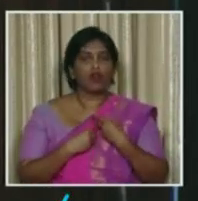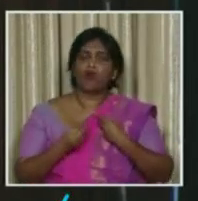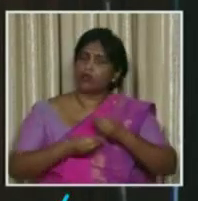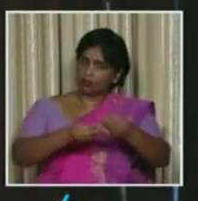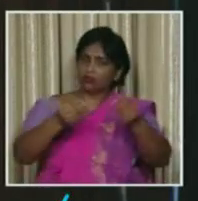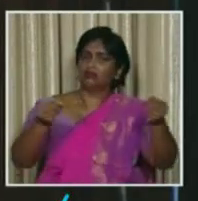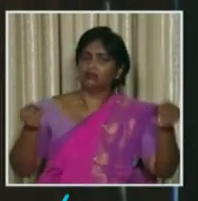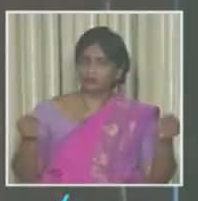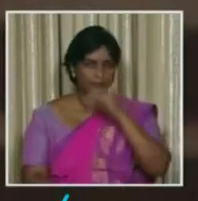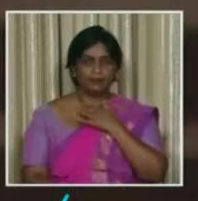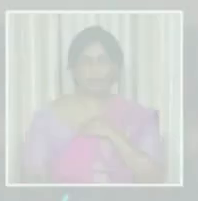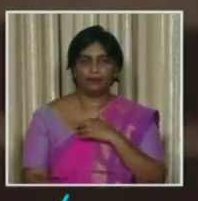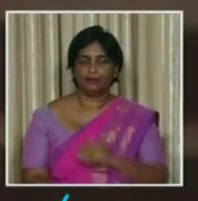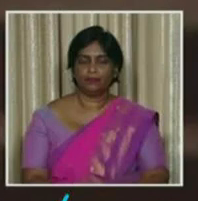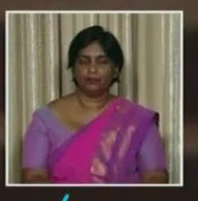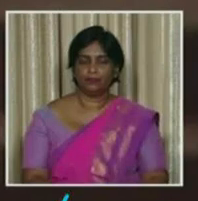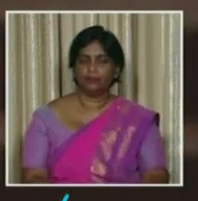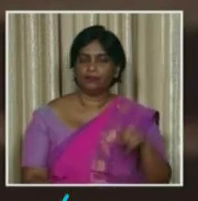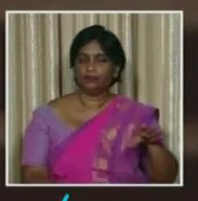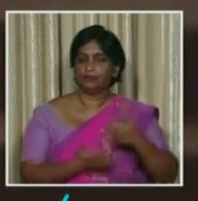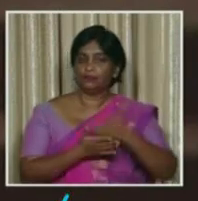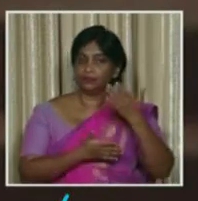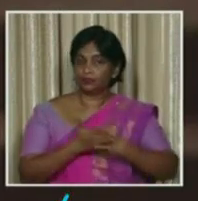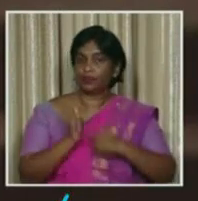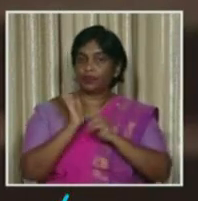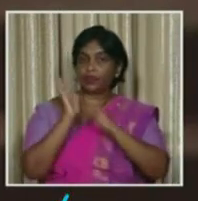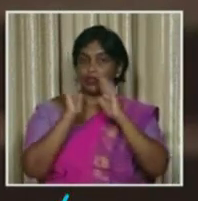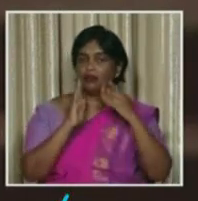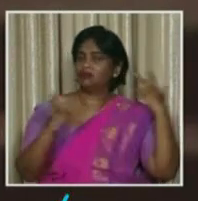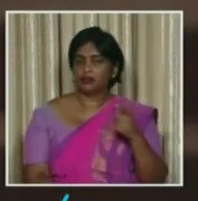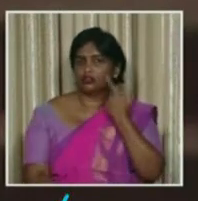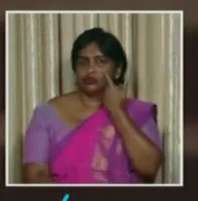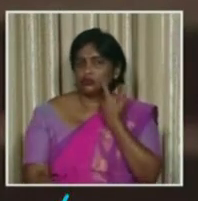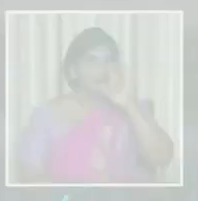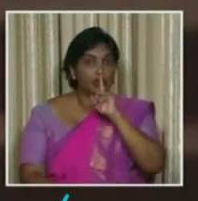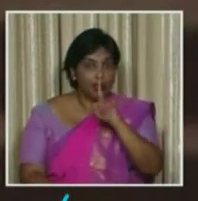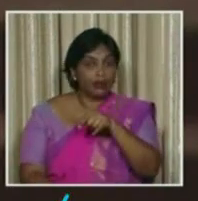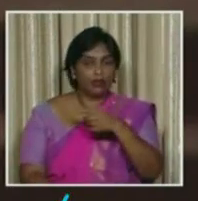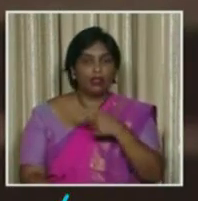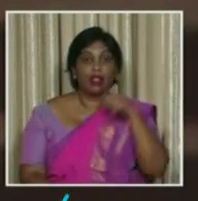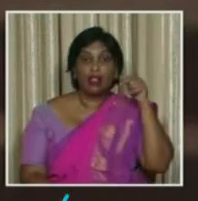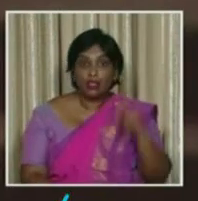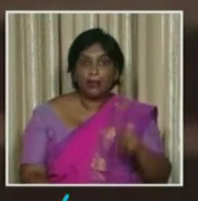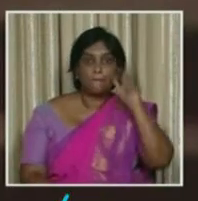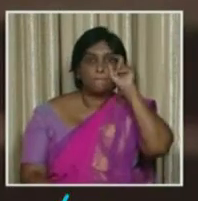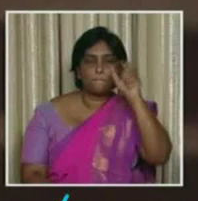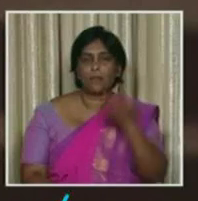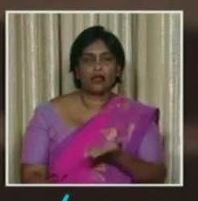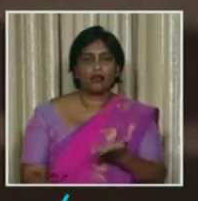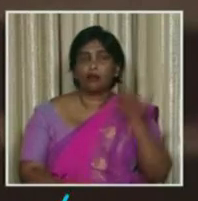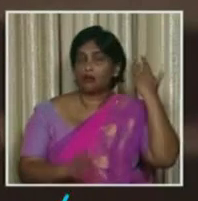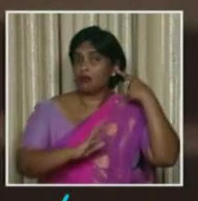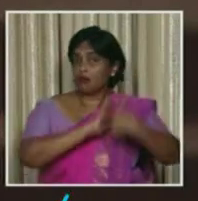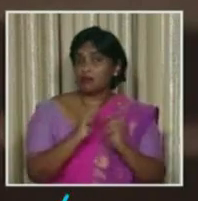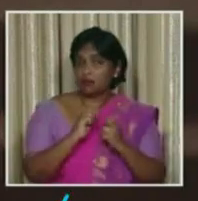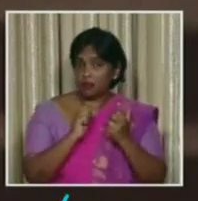දෙන්න කියන එක. එතකොට මේක ප්‍රශ්නයක් නැහැ. මේ වාර්තාව පුස්තකාලේ සෑහෙන කාලයක් තිස්සේ තියෙනවා. පක්ෂනායකතුමා දැන් තමයි ඒක බලන්න හදලා තියෙන්නේ. මෙච්චර රටේ